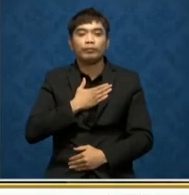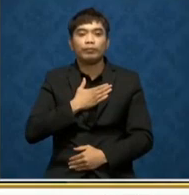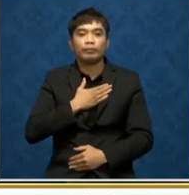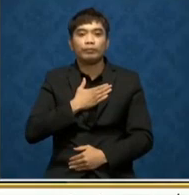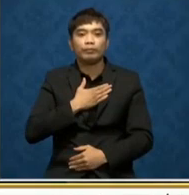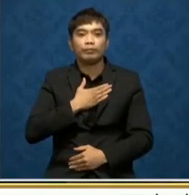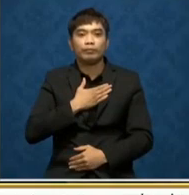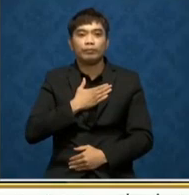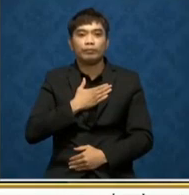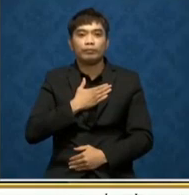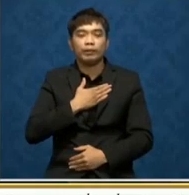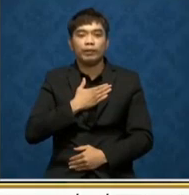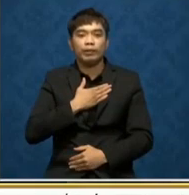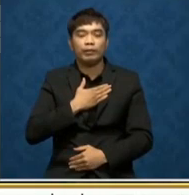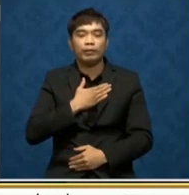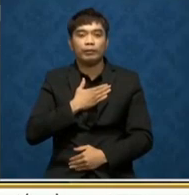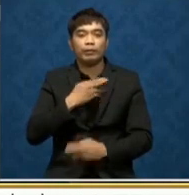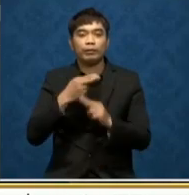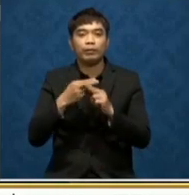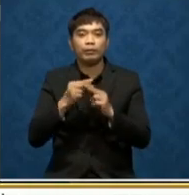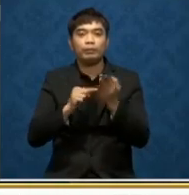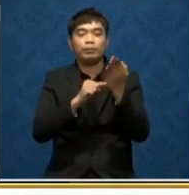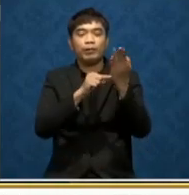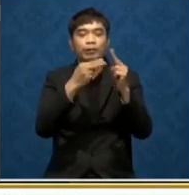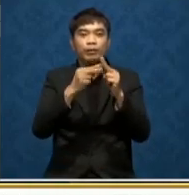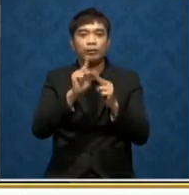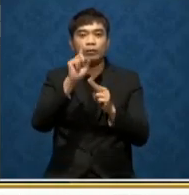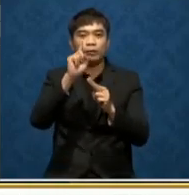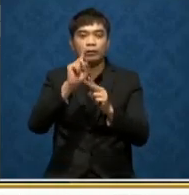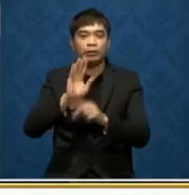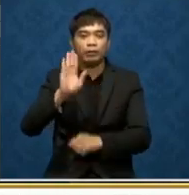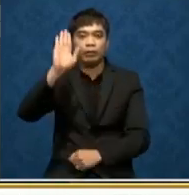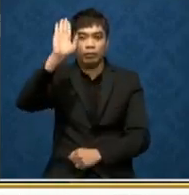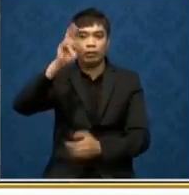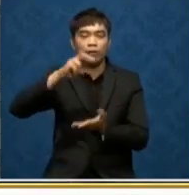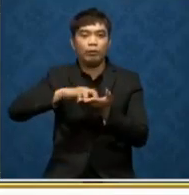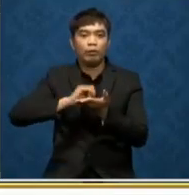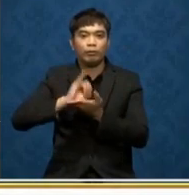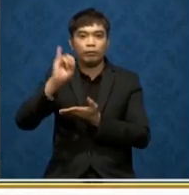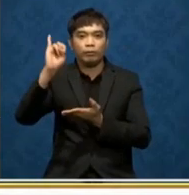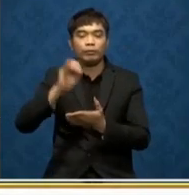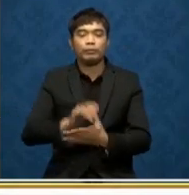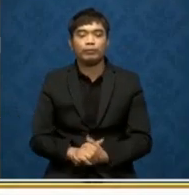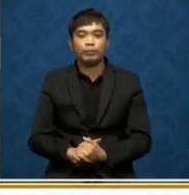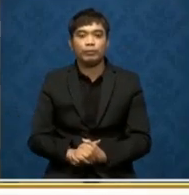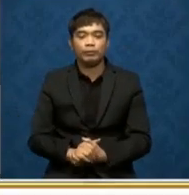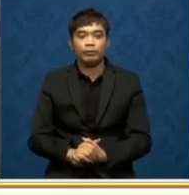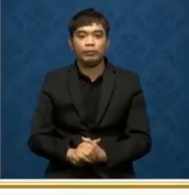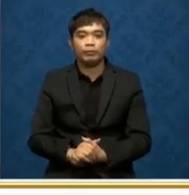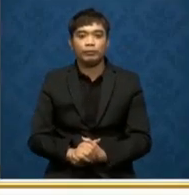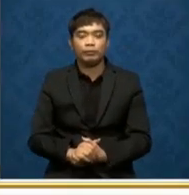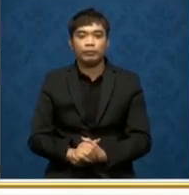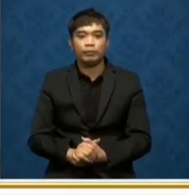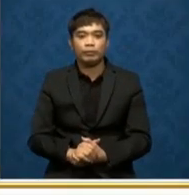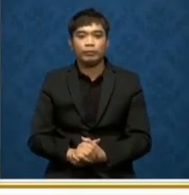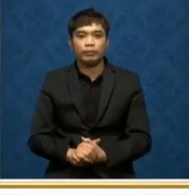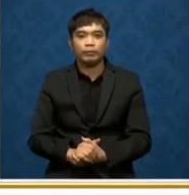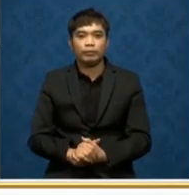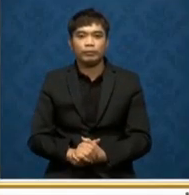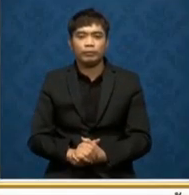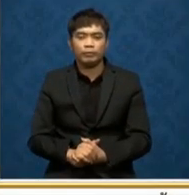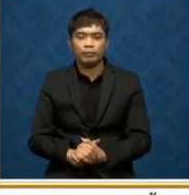ณนวลทาขอผู้รับรองด้วยครับ ครับมีผู้รับรองถูกต้องนะครับต่อไปพรรครวมไทยสร้างช